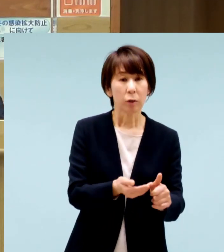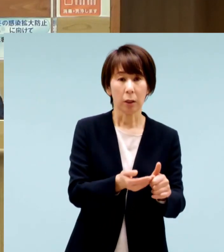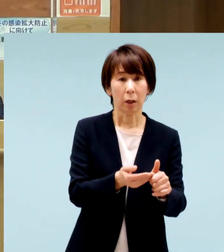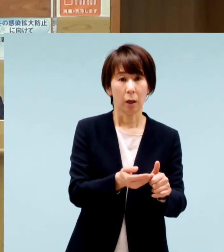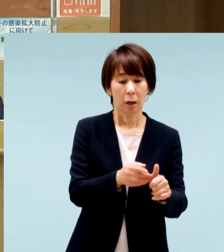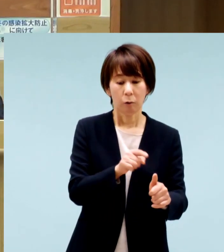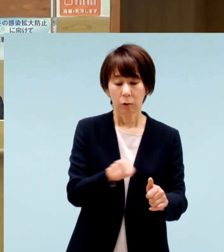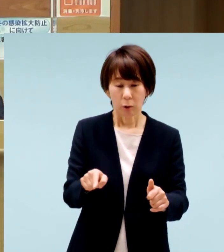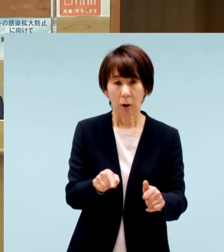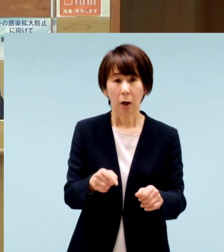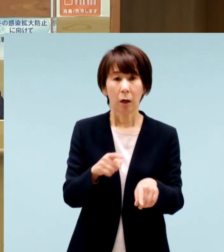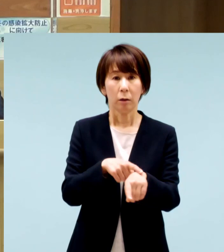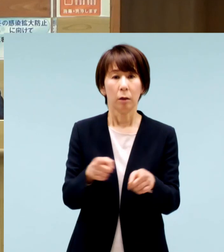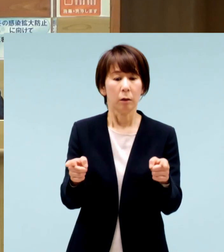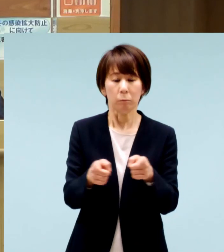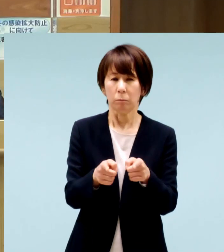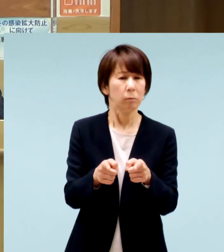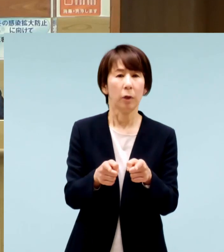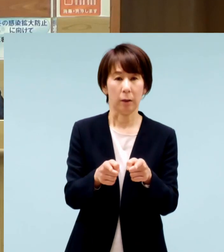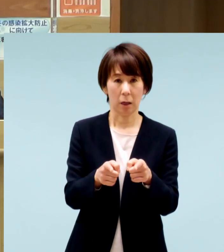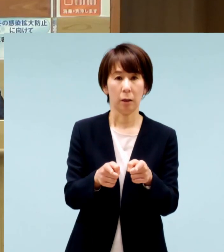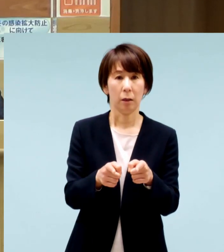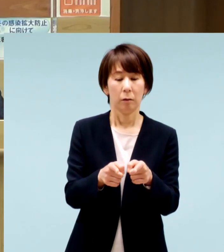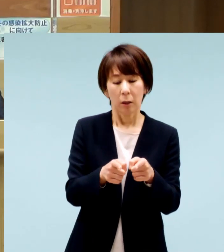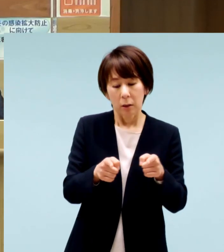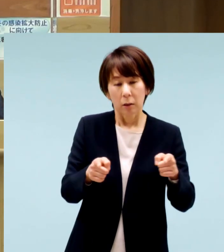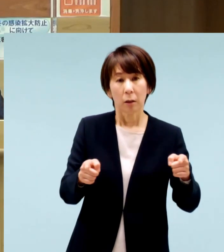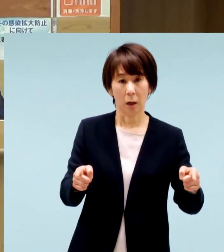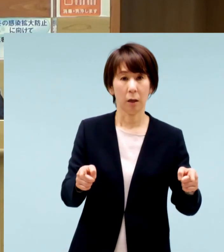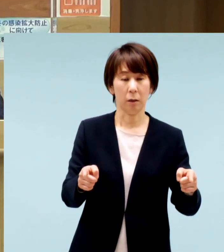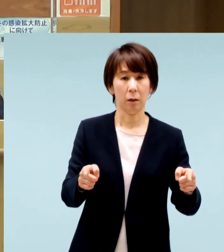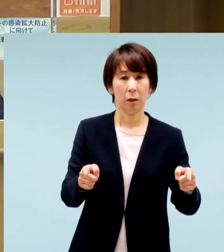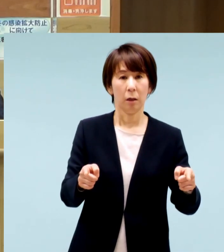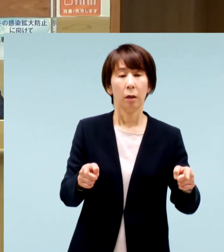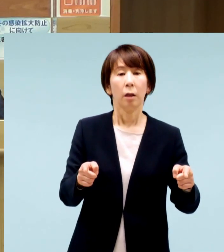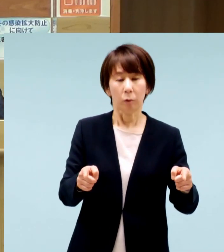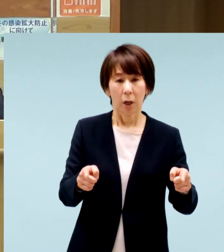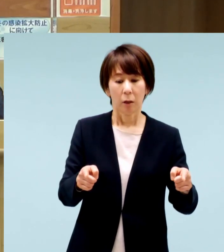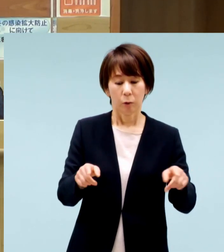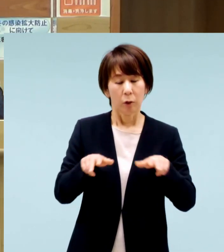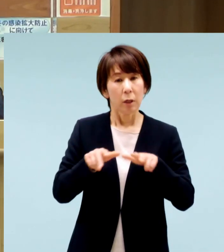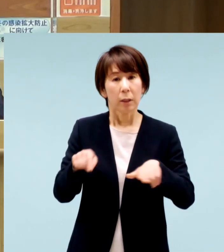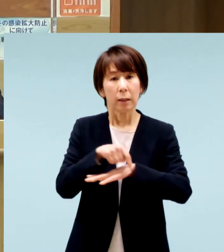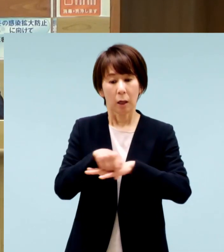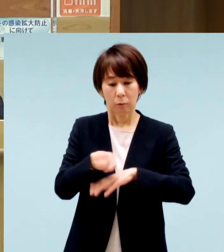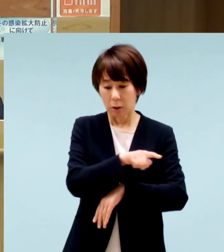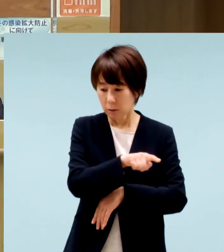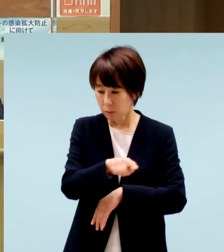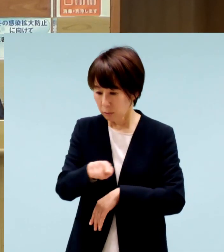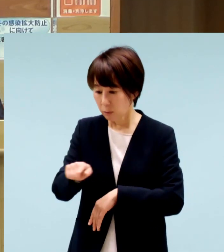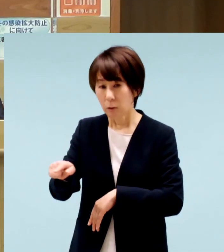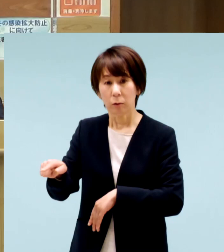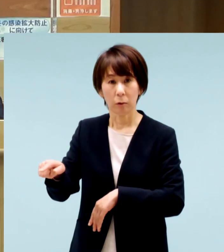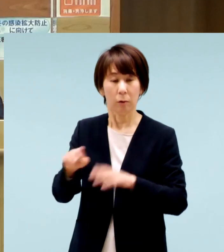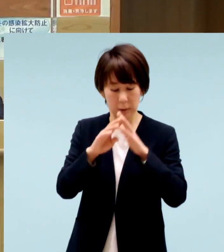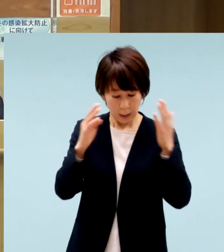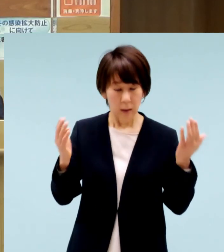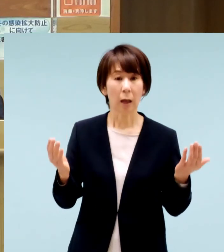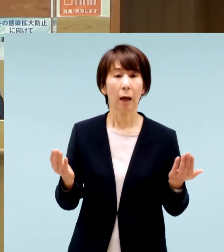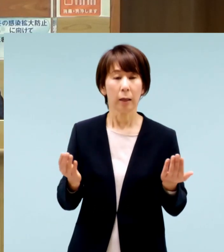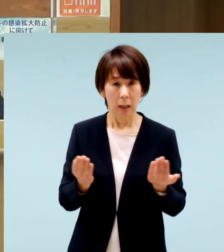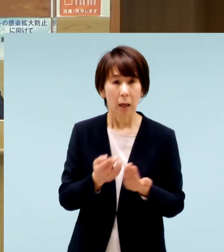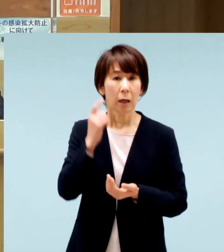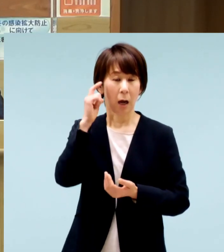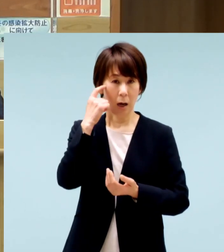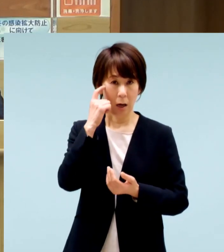ではないわけですよね。だからそういったあの政策全体の中でどう位置づけるかだとか、そういったことも踏まえてあの政